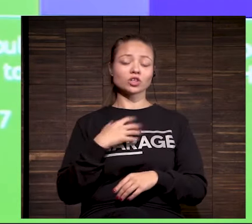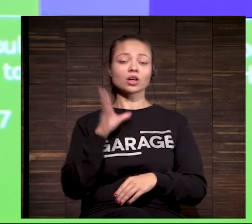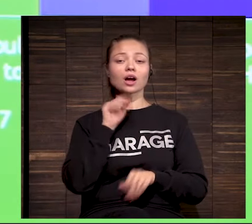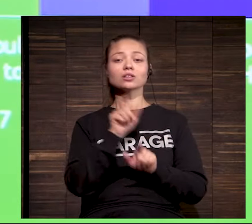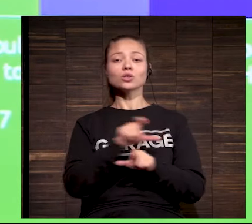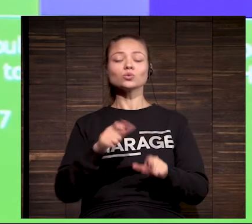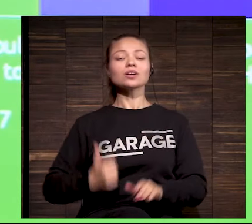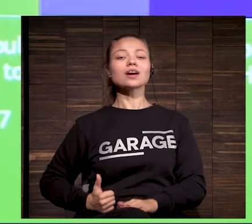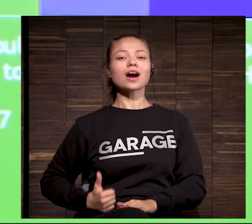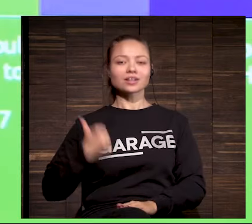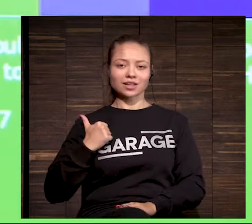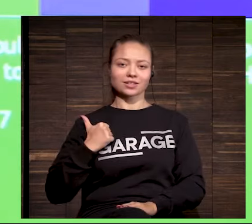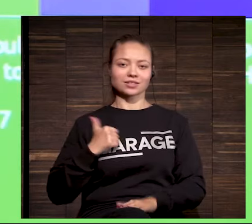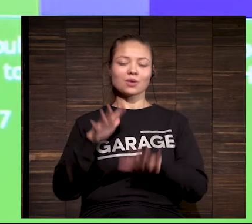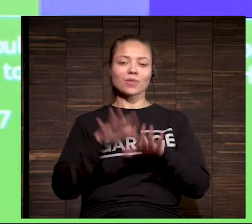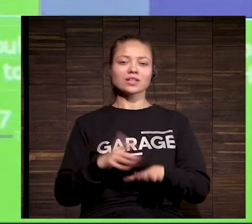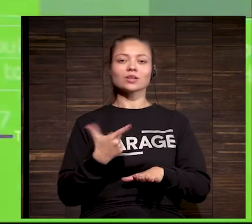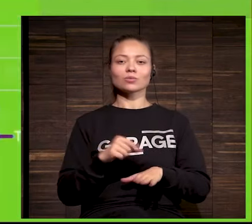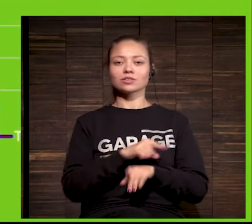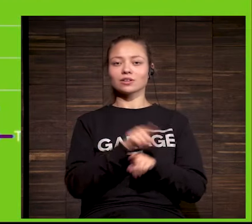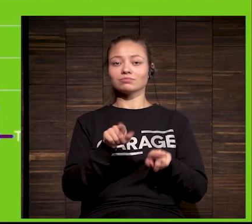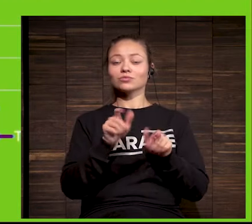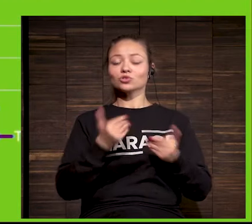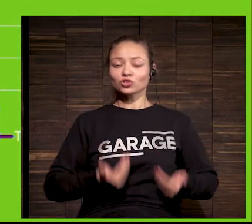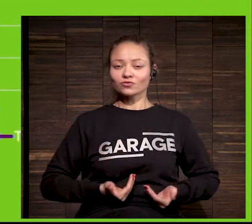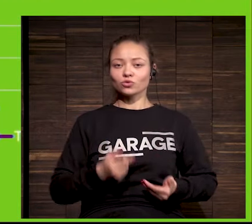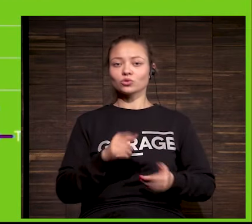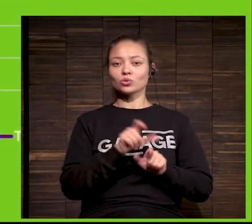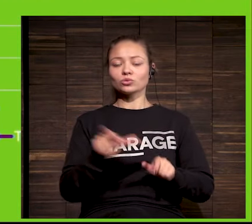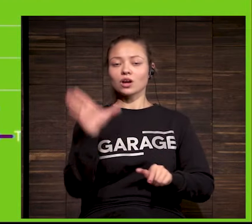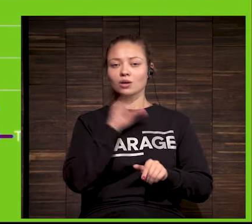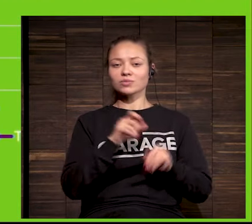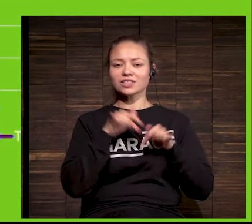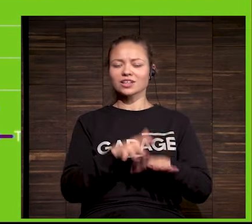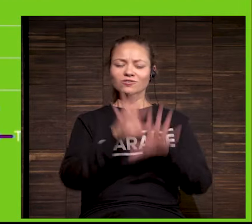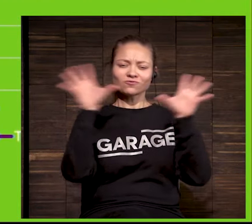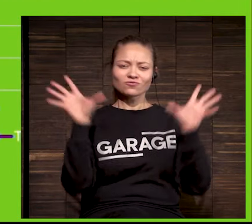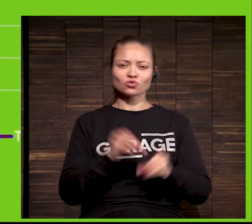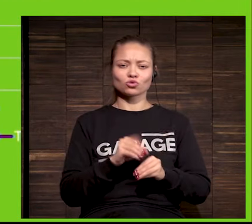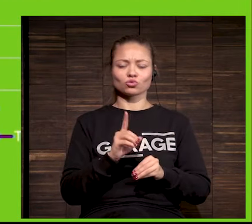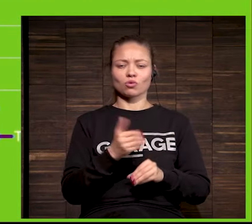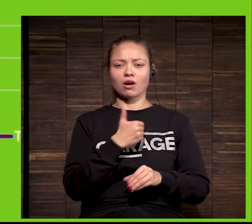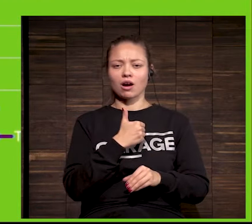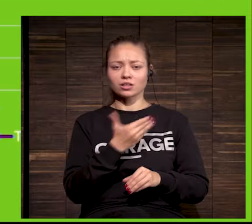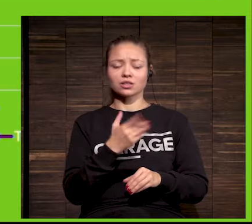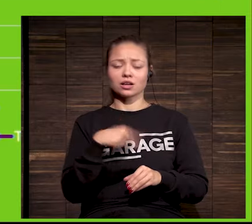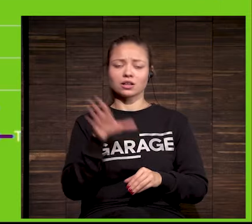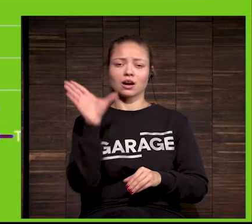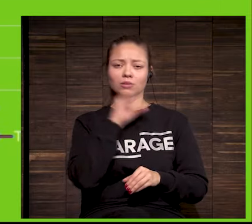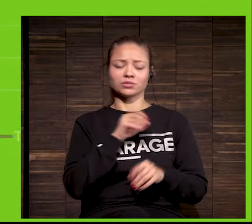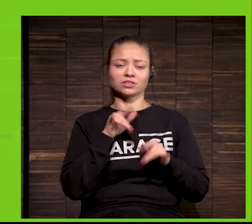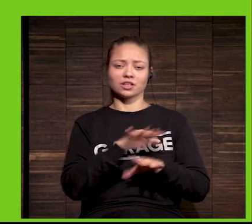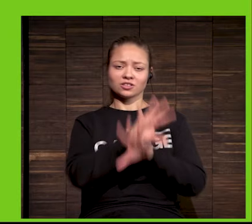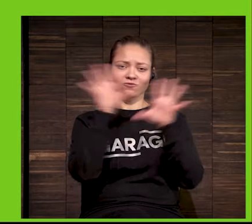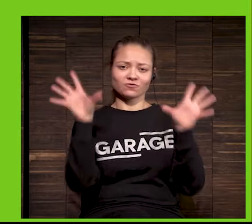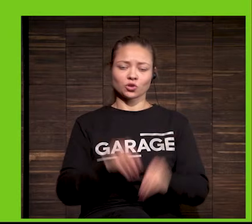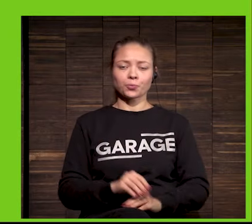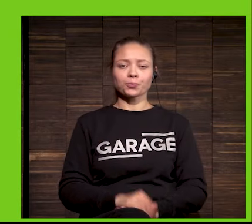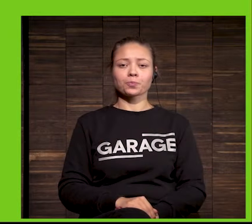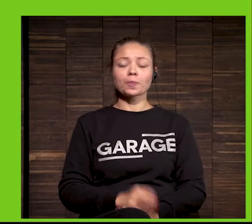люди гордятся с местом где они живут они могут сделать все что хотят они способны на все еще